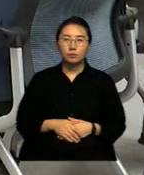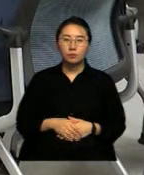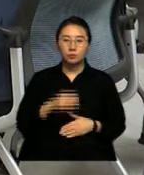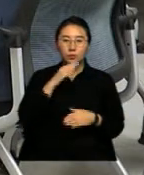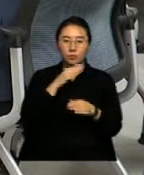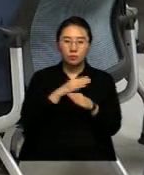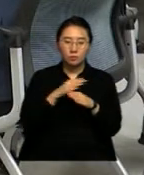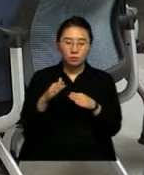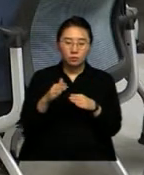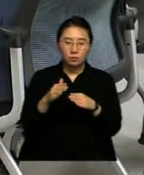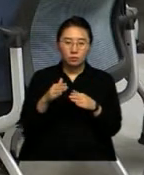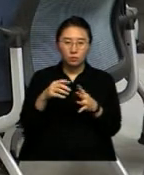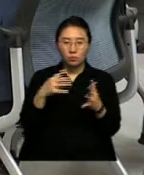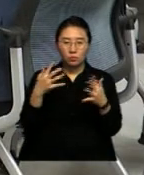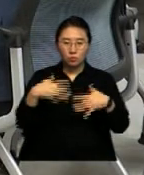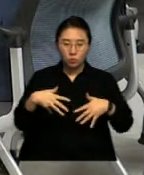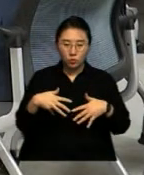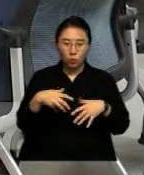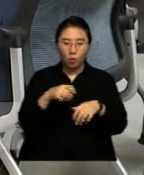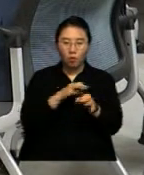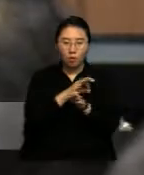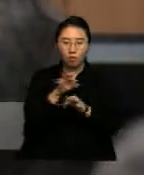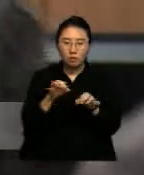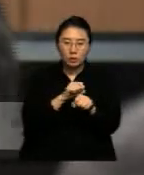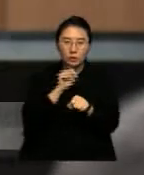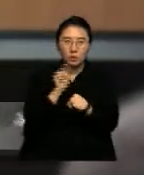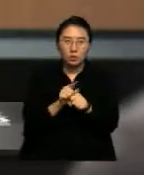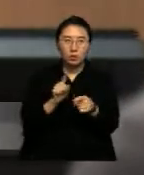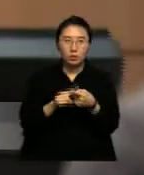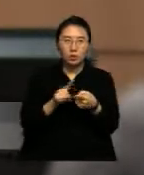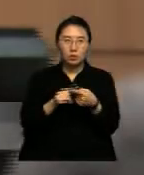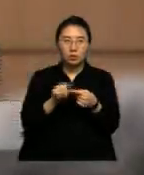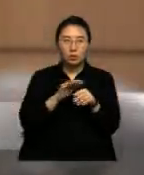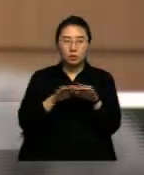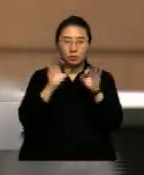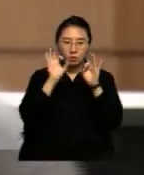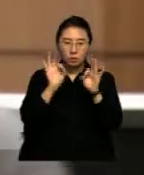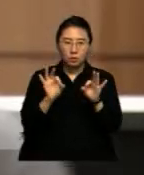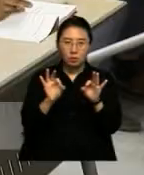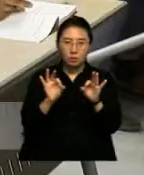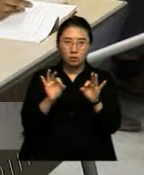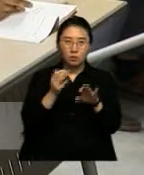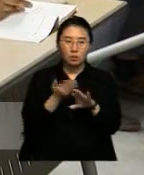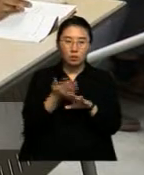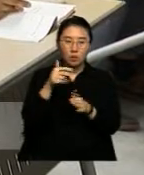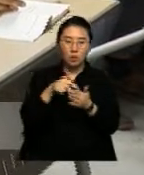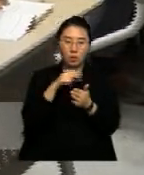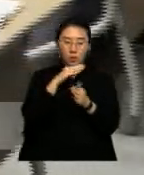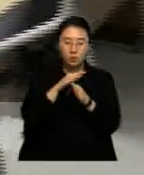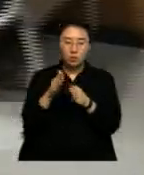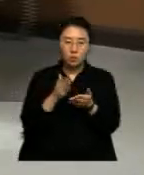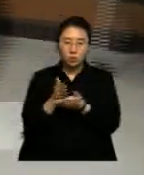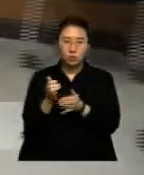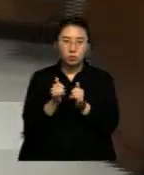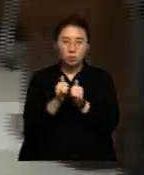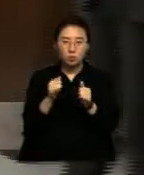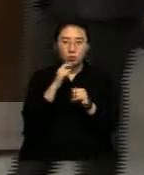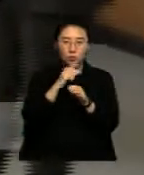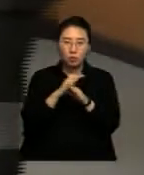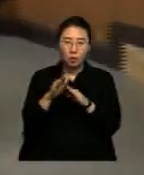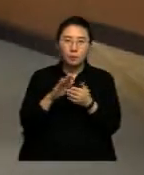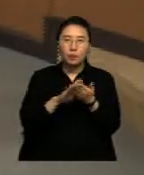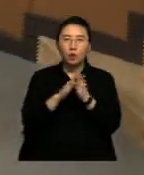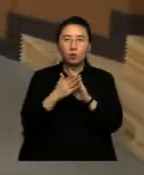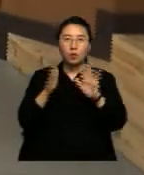북한의 계층 구조와 경제적 특성에 대해 심도 있게 짚어보는 시간. 강단에 선 북한 전문가는 북녘에도